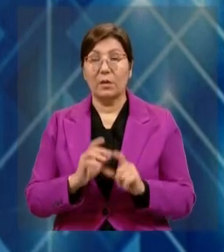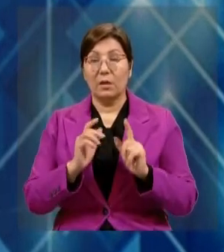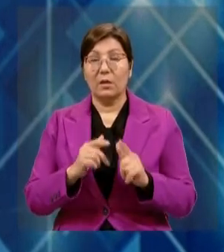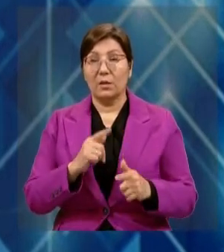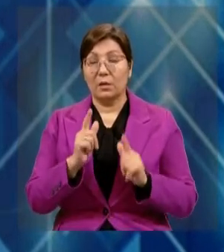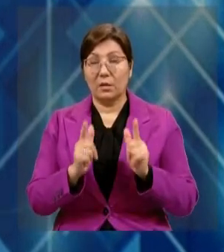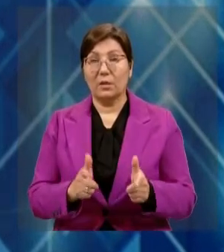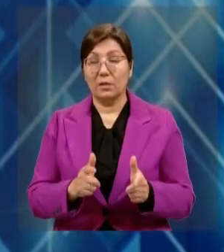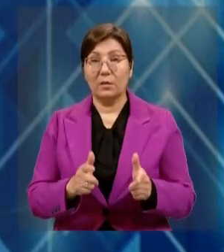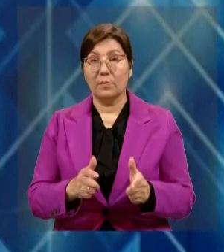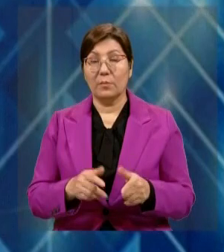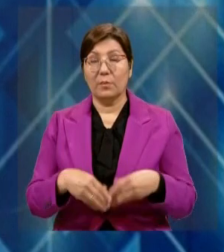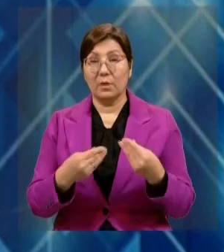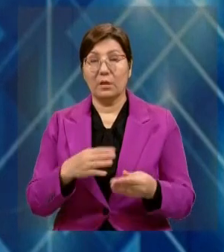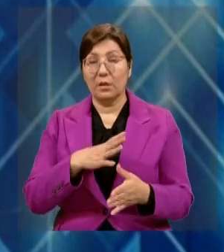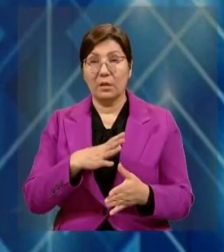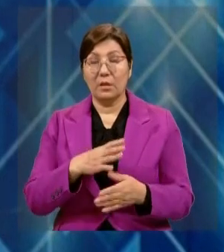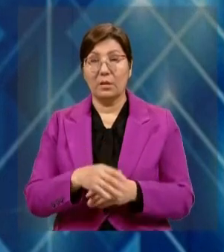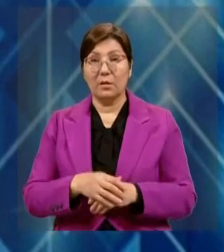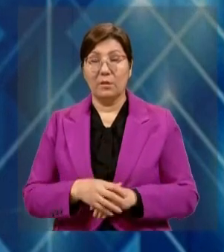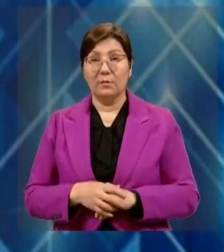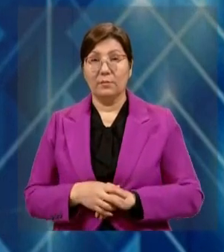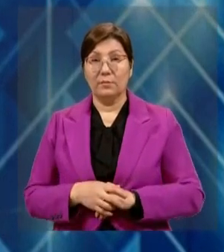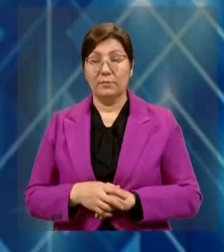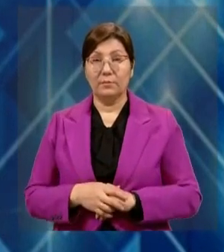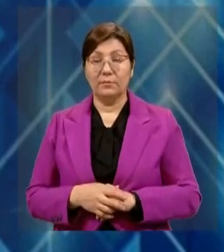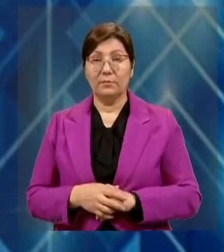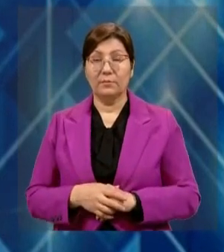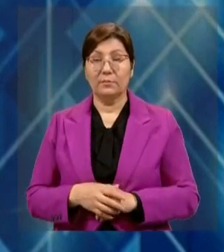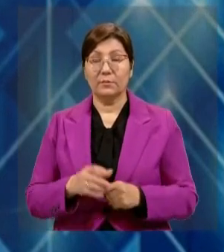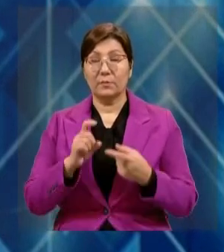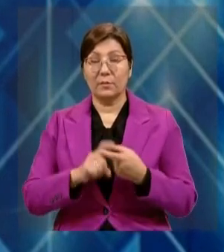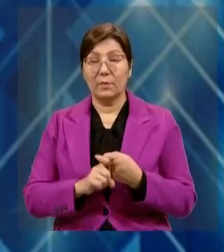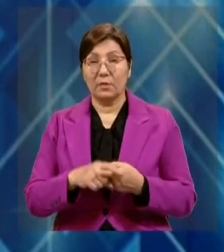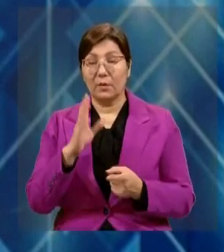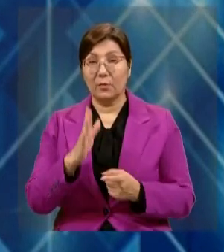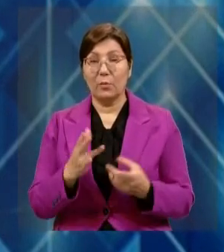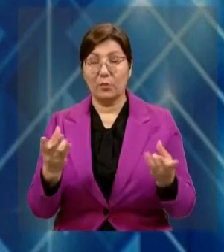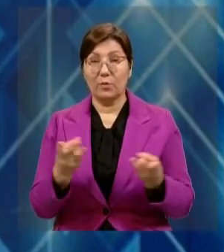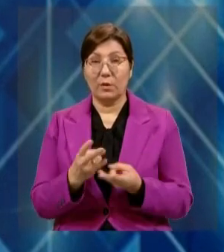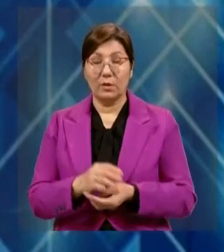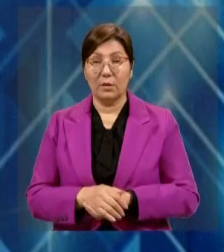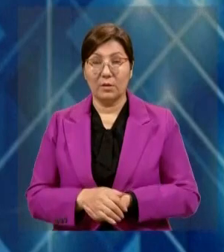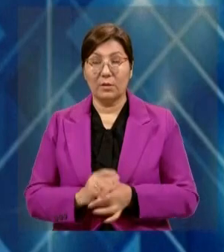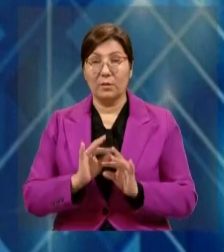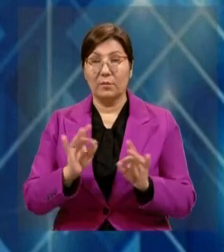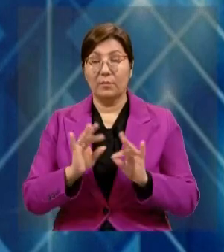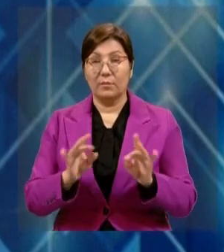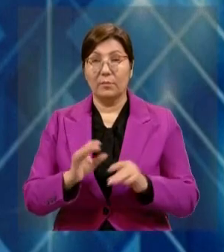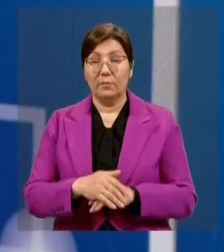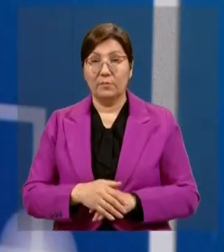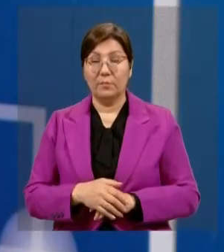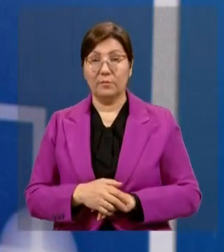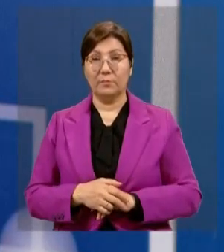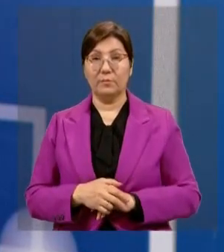кейін хабарласқанда сол кезде кері байланыс болу керектігін түсіндіріп айтамыз толықтай. Бізге де